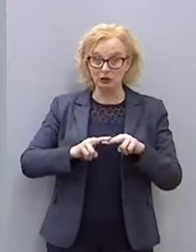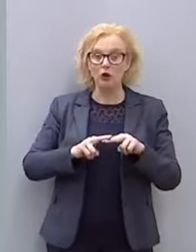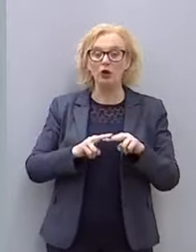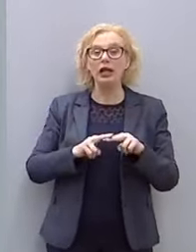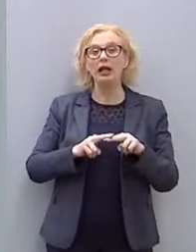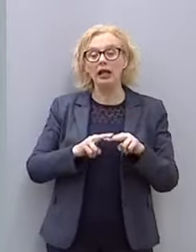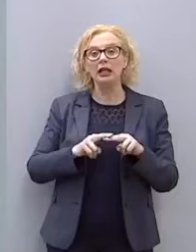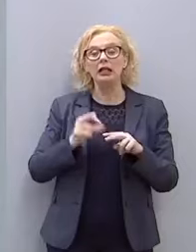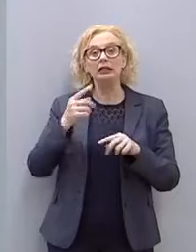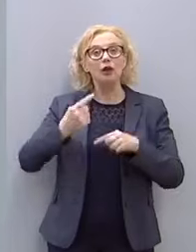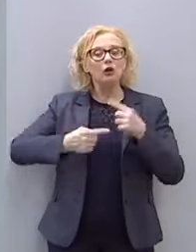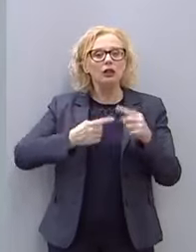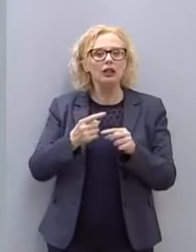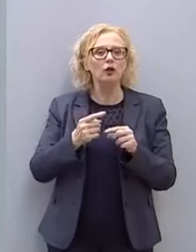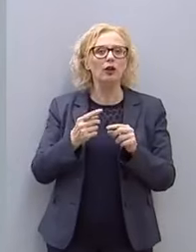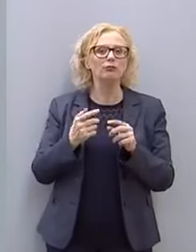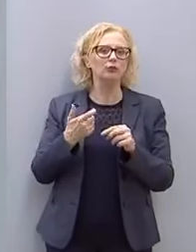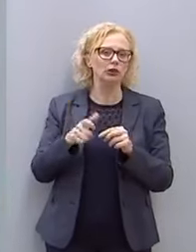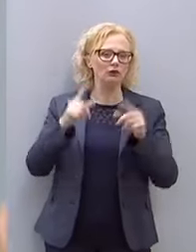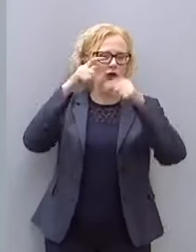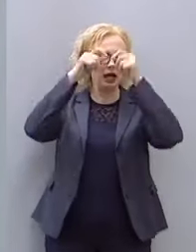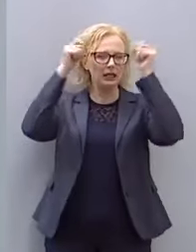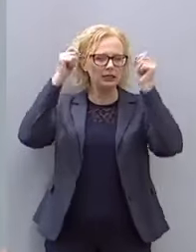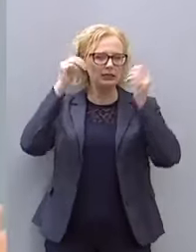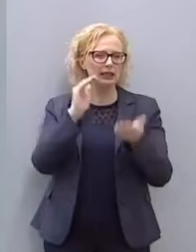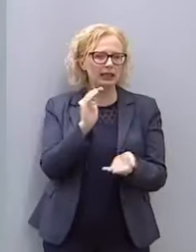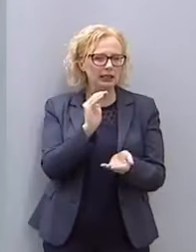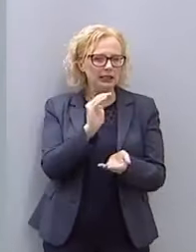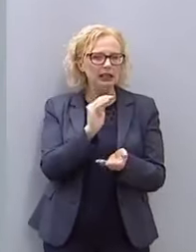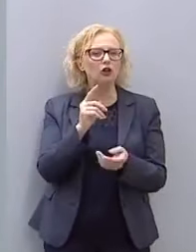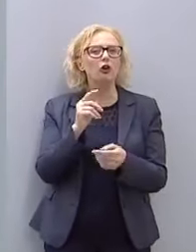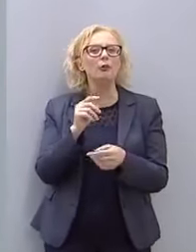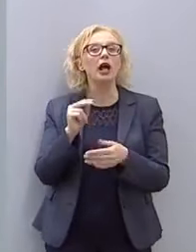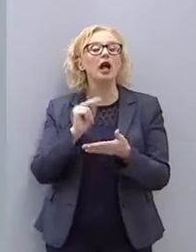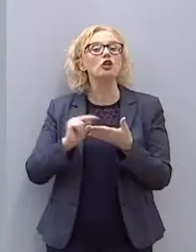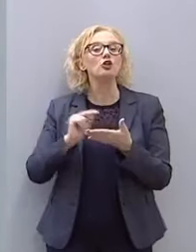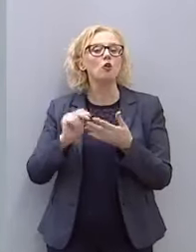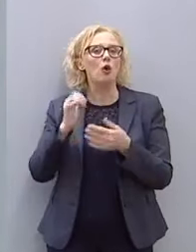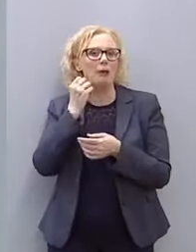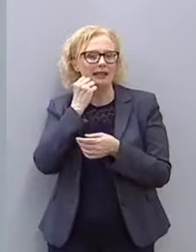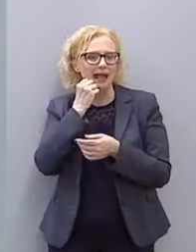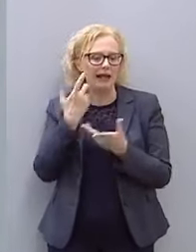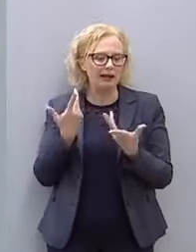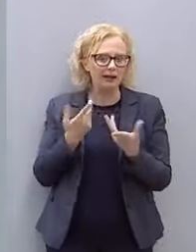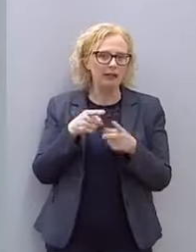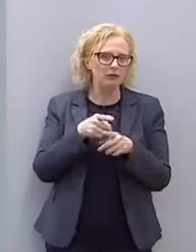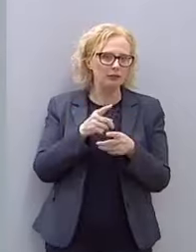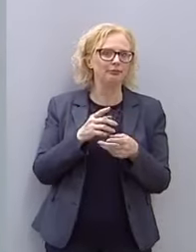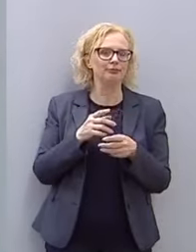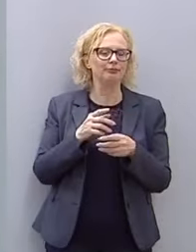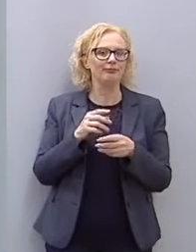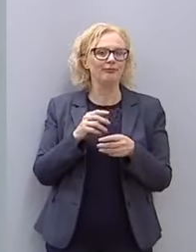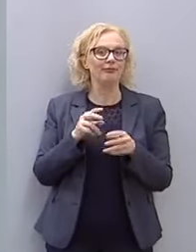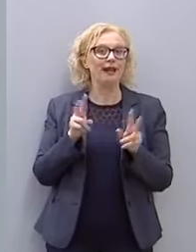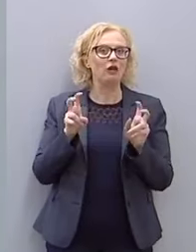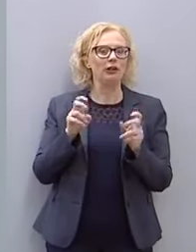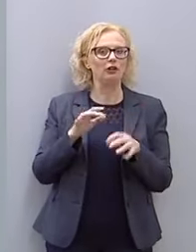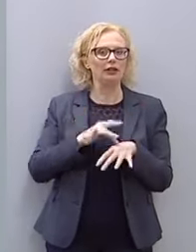delicato parlo di asili nido e scuole watt a tema anche delicato dove c'è una forte